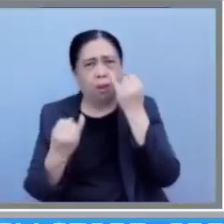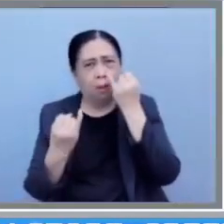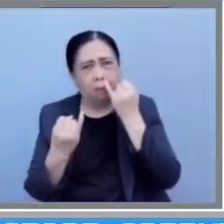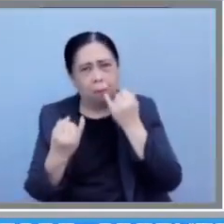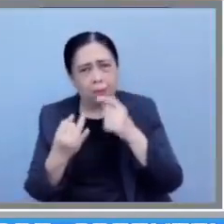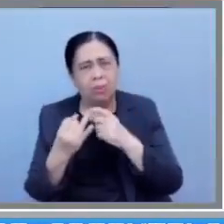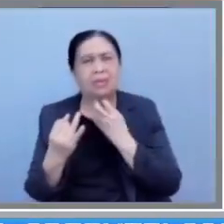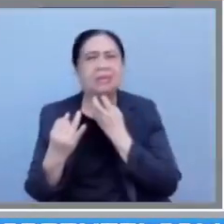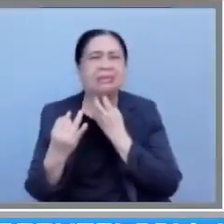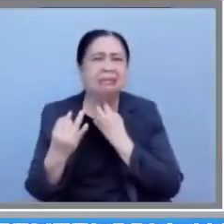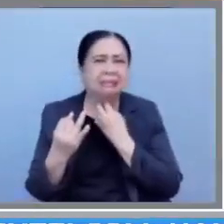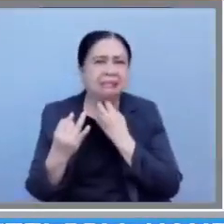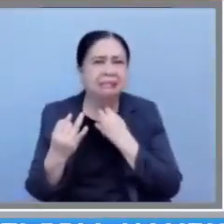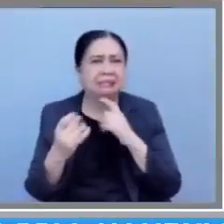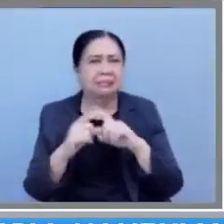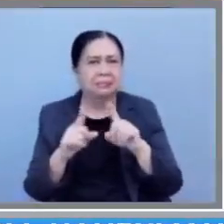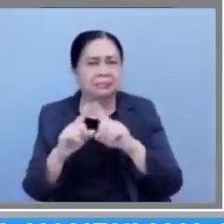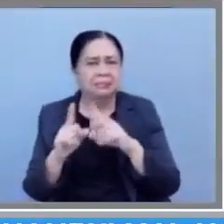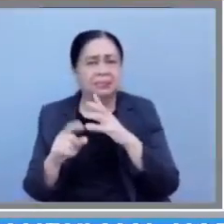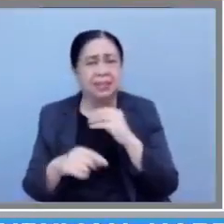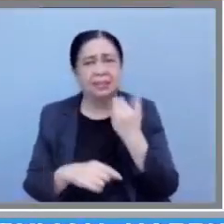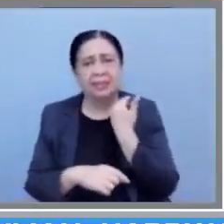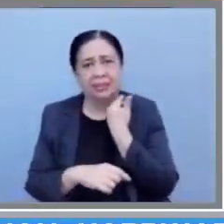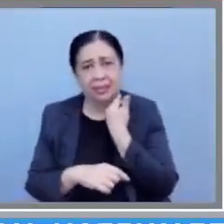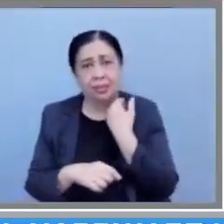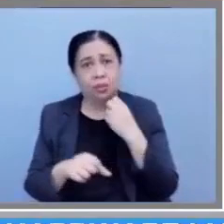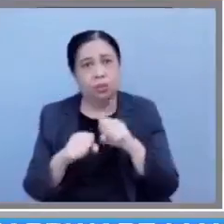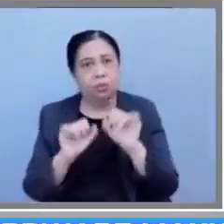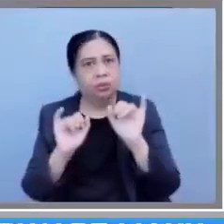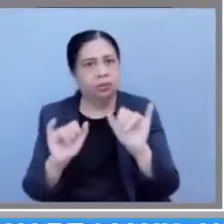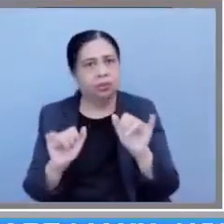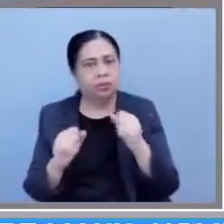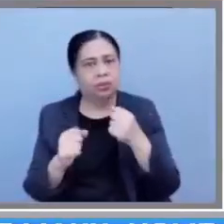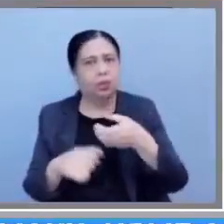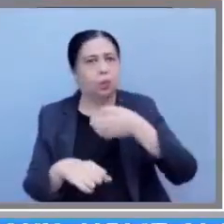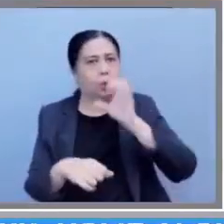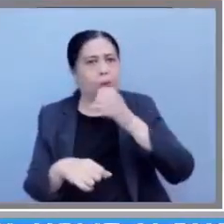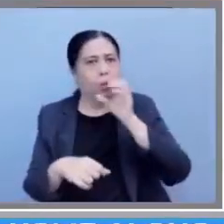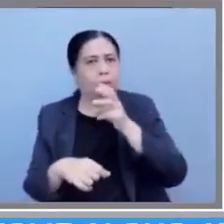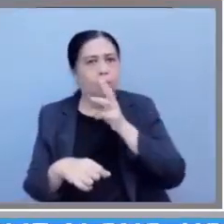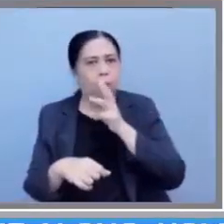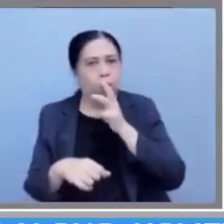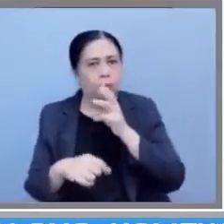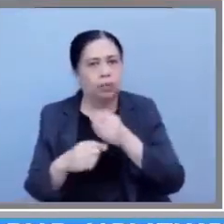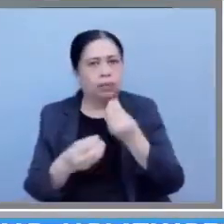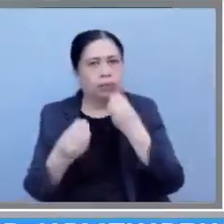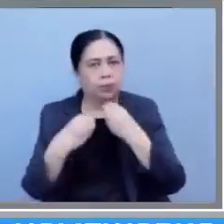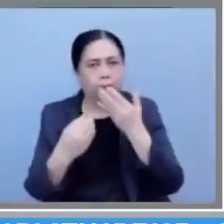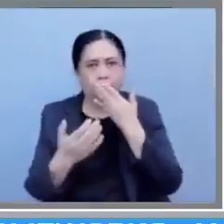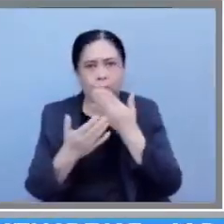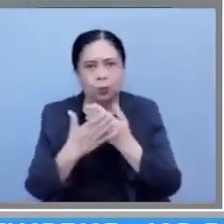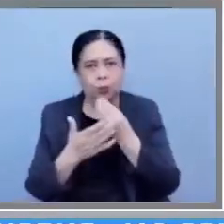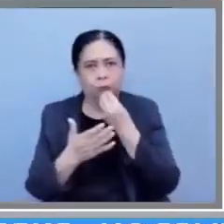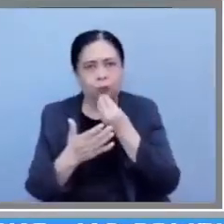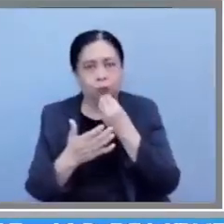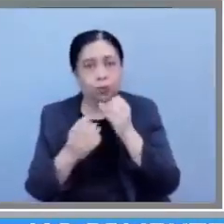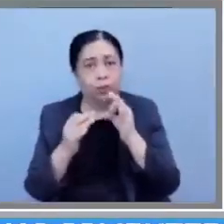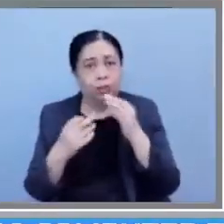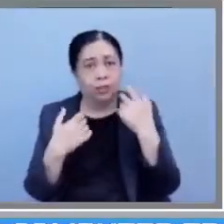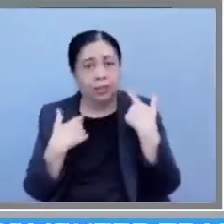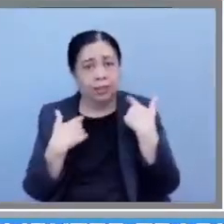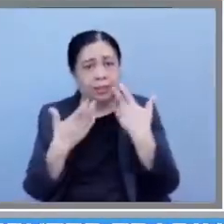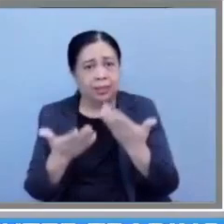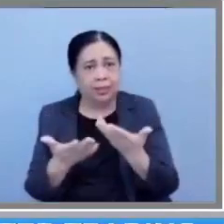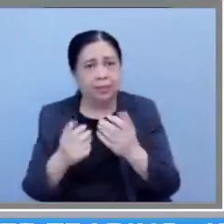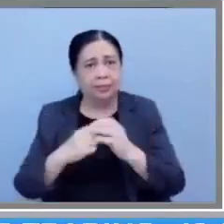ng lalamunan at lagnat. Kaya panatilihing hydrated ang katawan, kumain ng masustansya at kung may hika, ituloy po